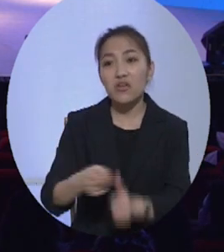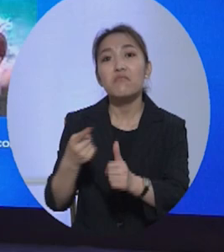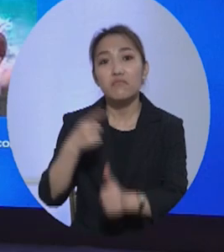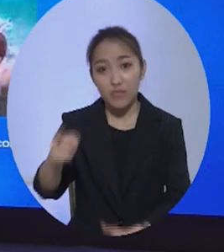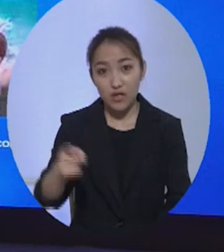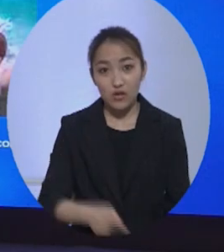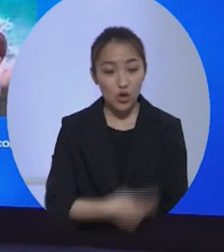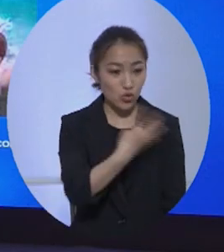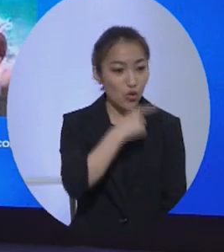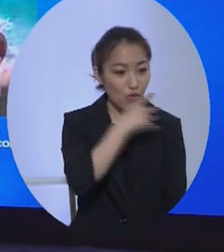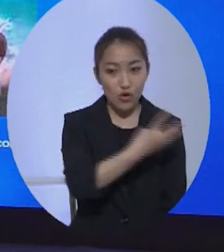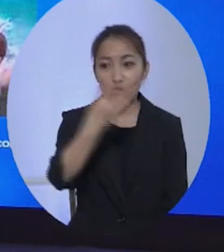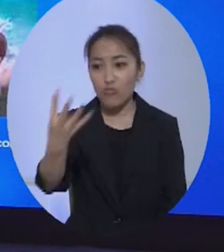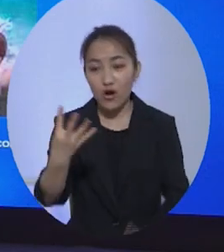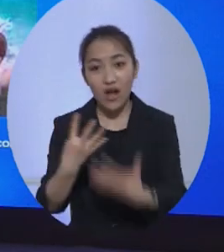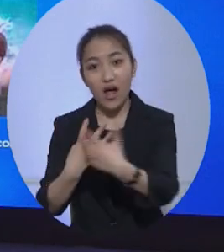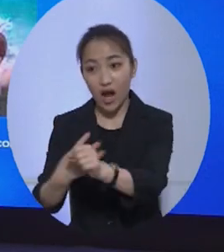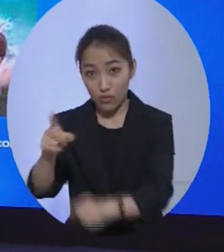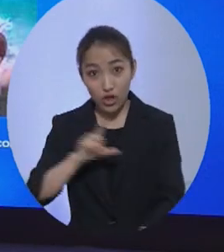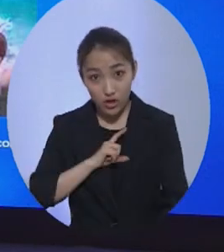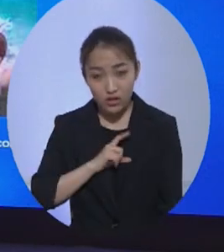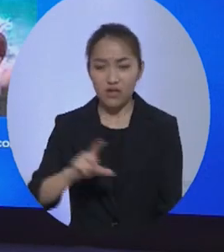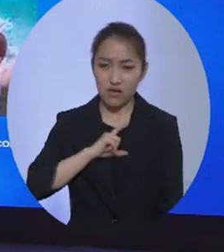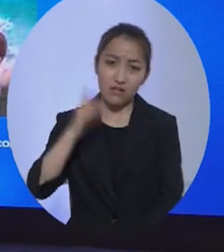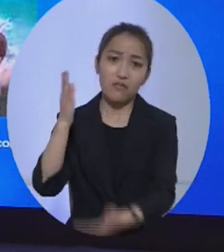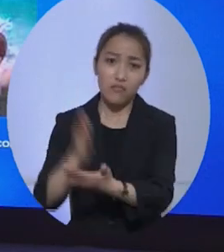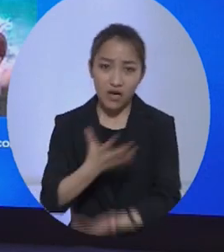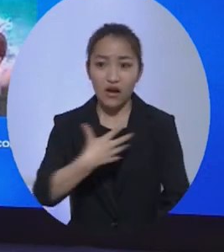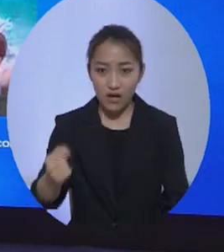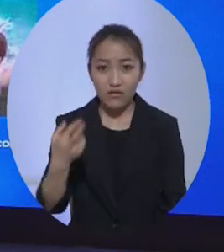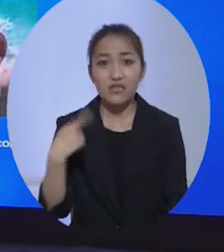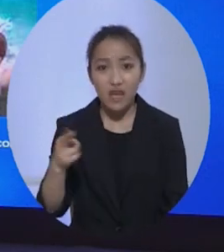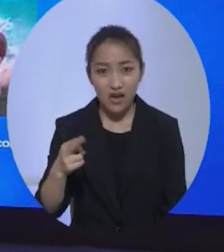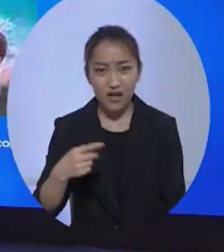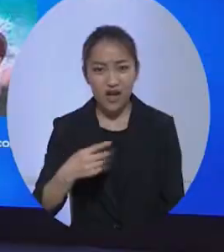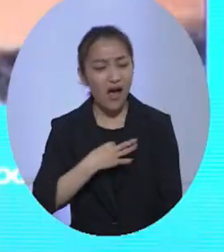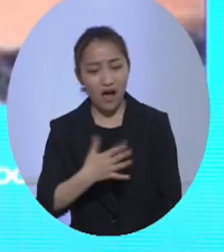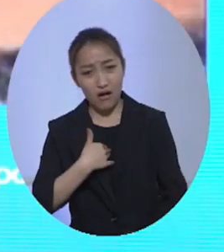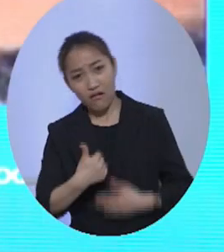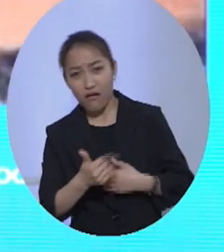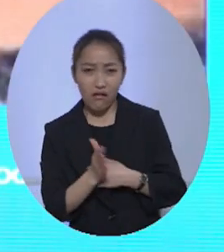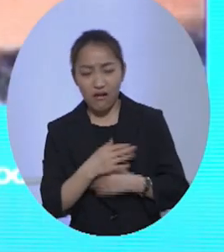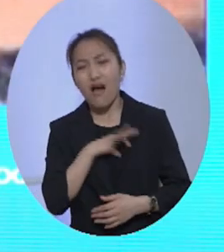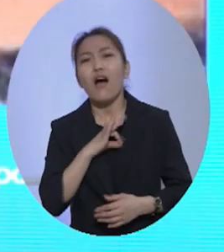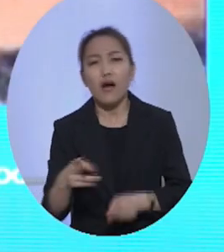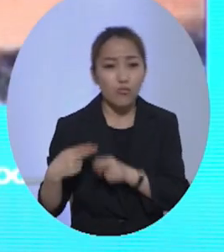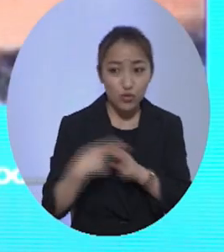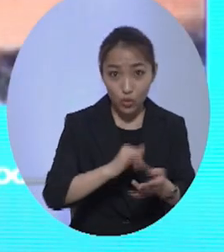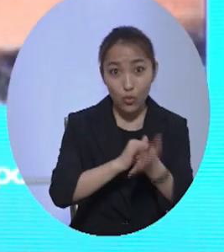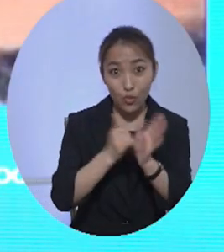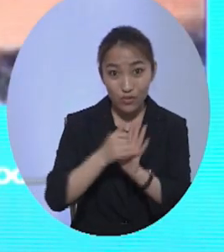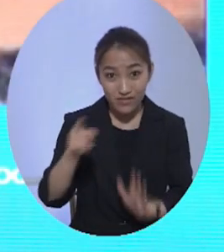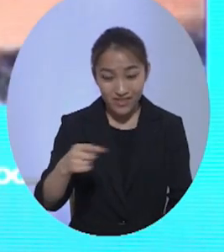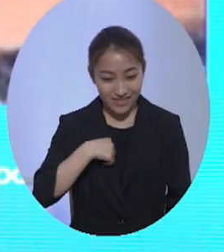юу? Эрхтэй. Амиа алдах гэж үзсэн шүү дээ тийм ээ. Тэ бас аавда баярлаад орчиж болно залуу хөхд.